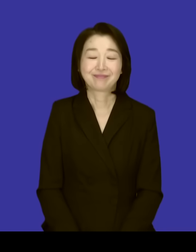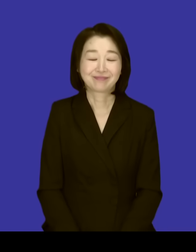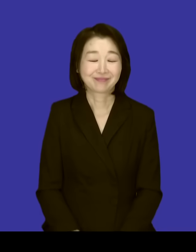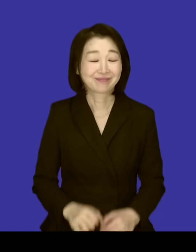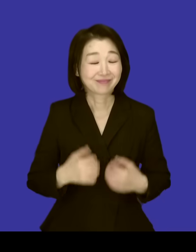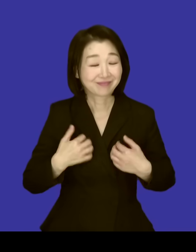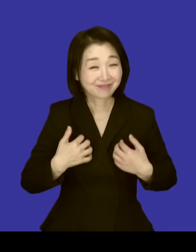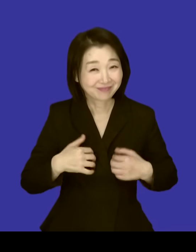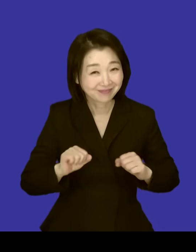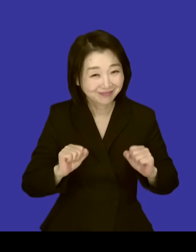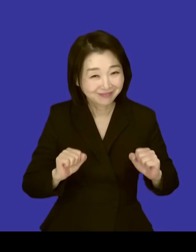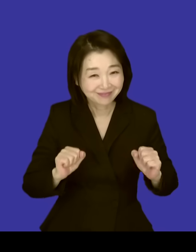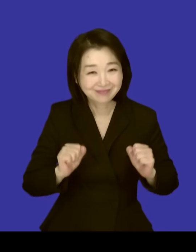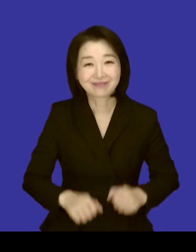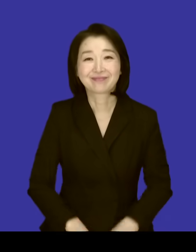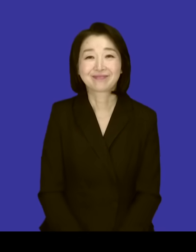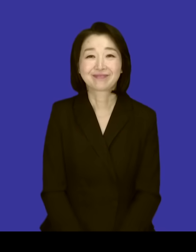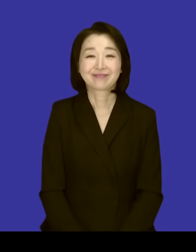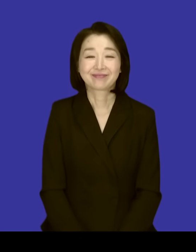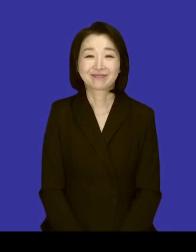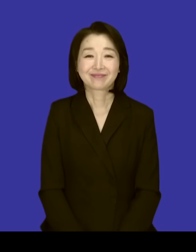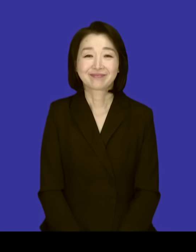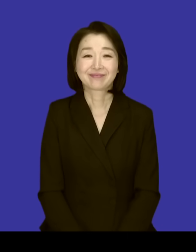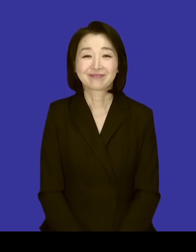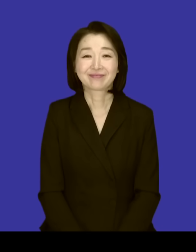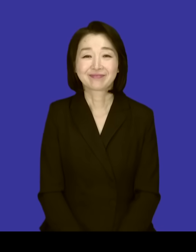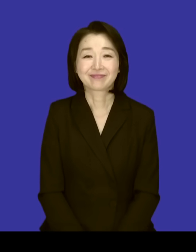안녕하세요. 안녕하세요.